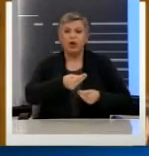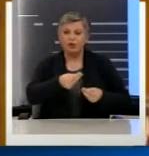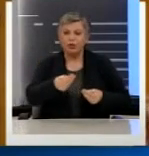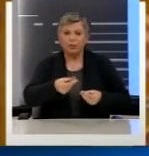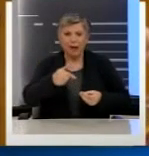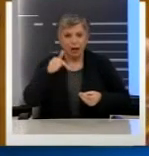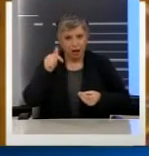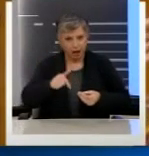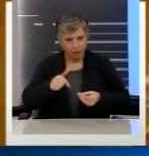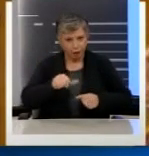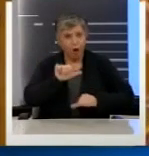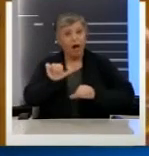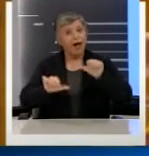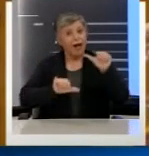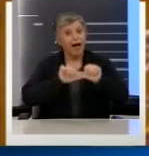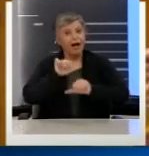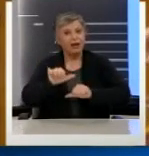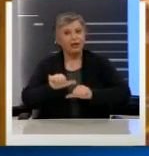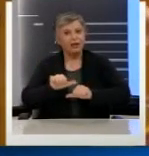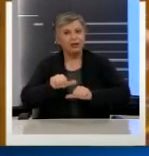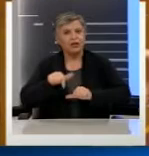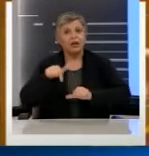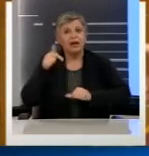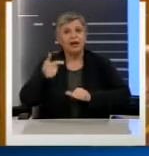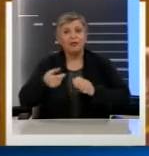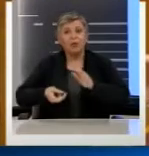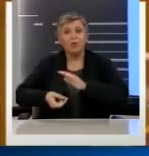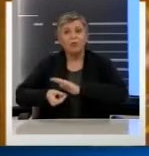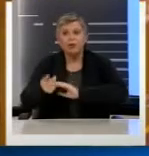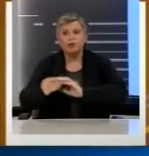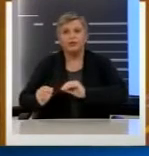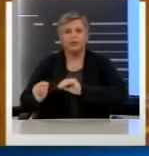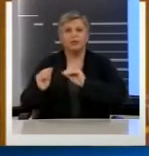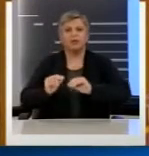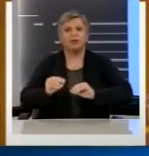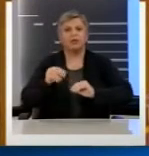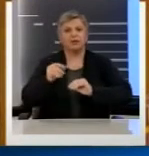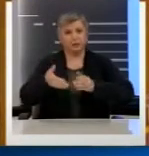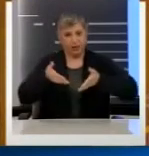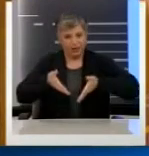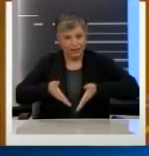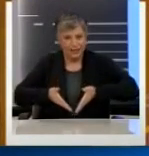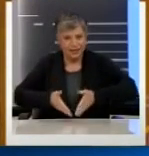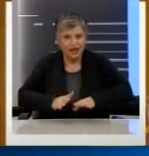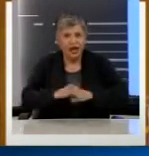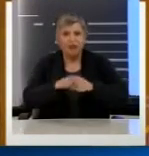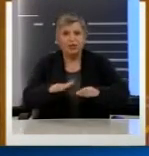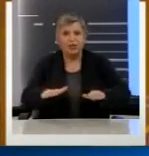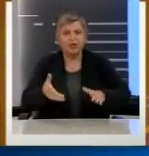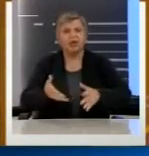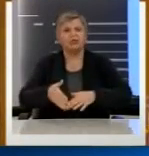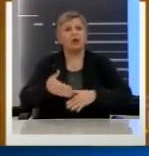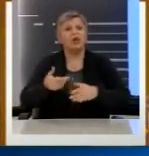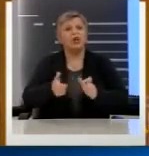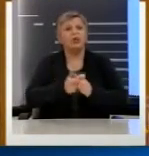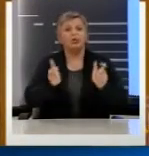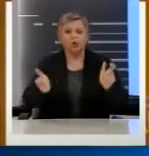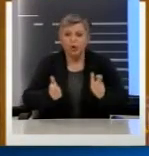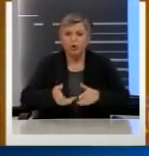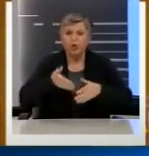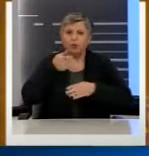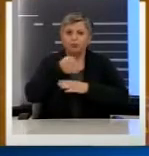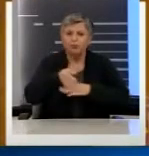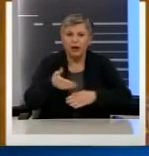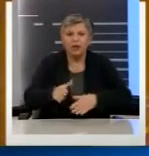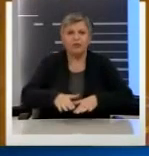Επειδή τα παιδιά που γεννιούνται εδώ από μετανάστες ή πρόσφυγες παίρνουν την ελληνική παιδεία, έχουν γεννηθεί εδώ, δεν έχουν γνωρίσει